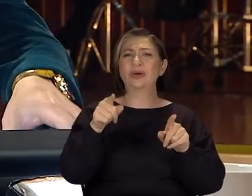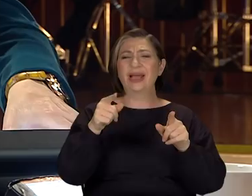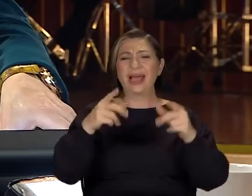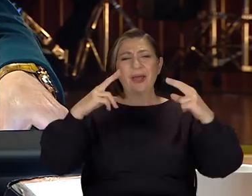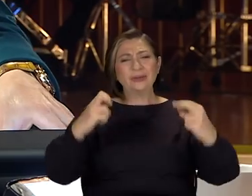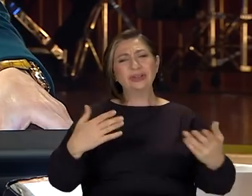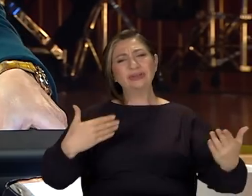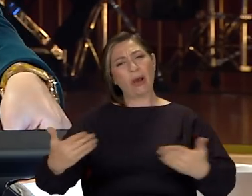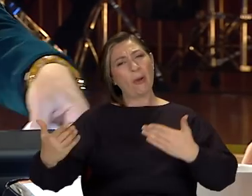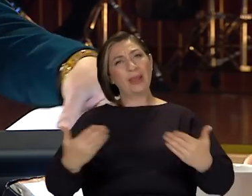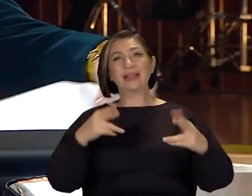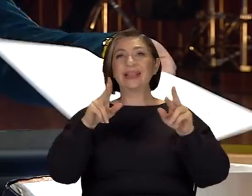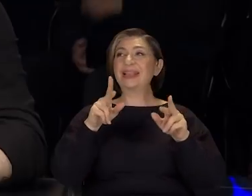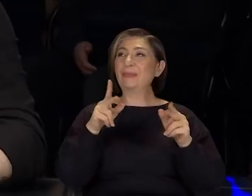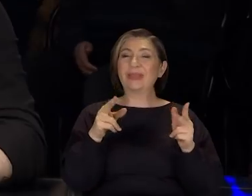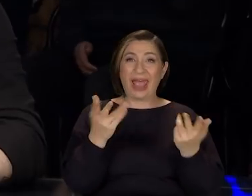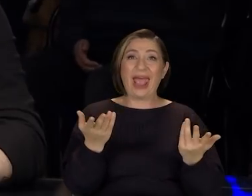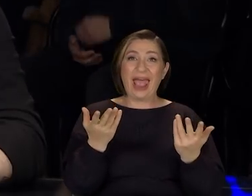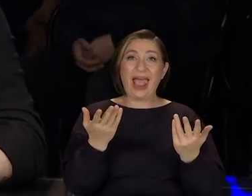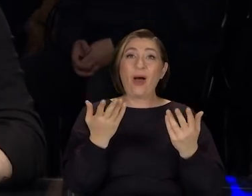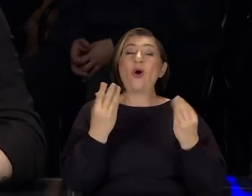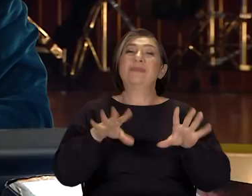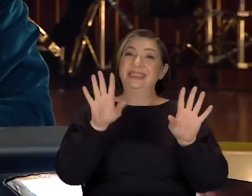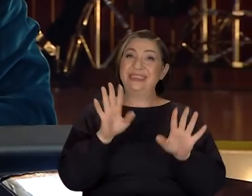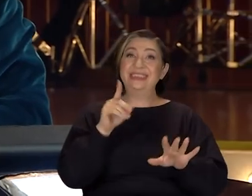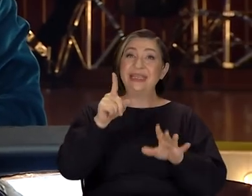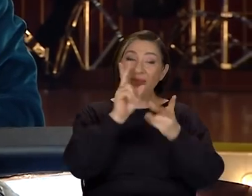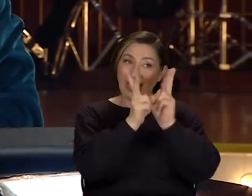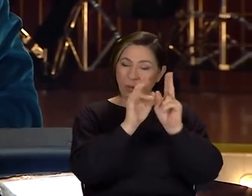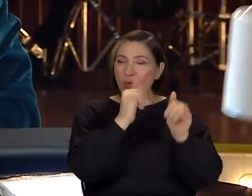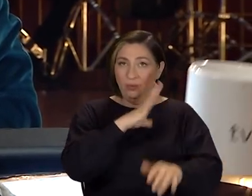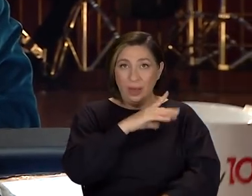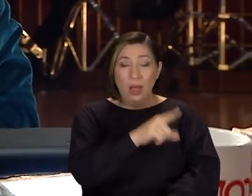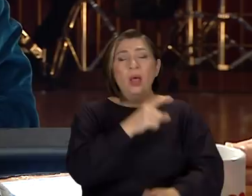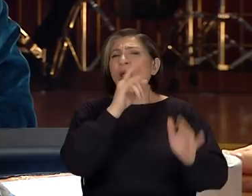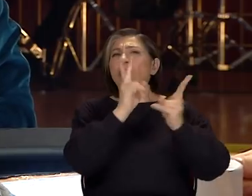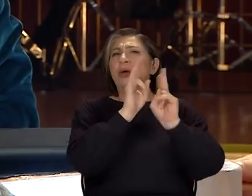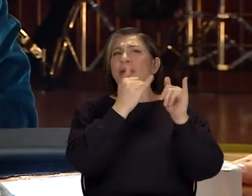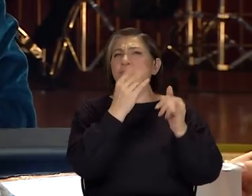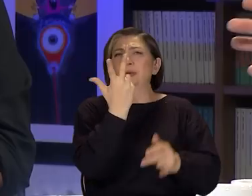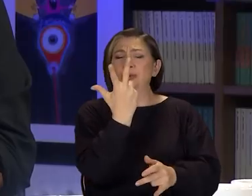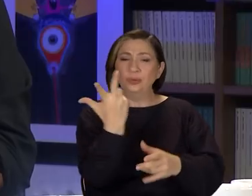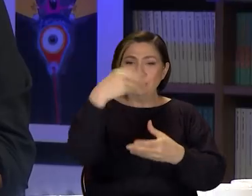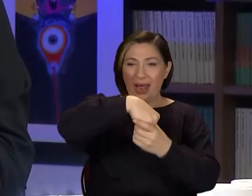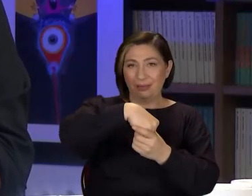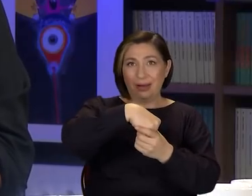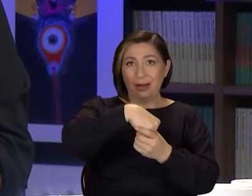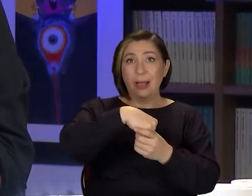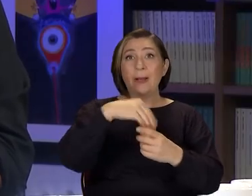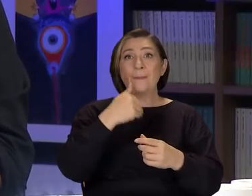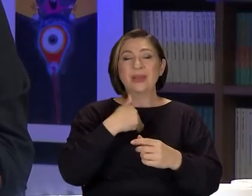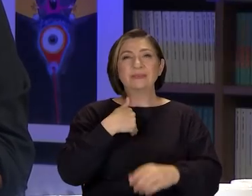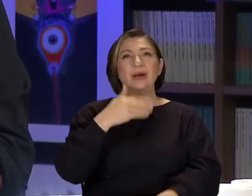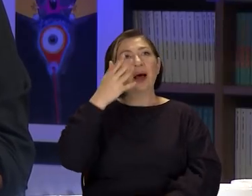kıraat etmeye gelmişsiniz gibi de şey yapmayalım. Senin bir oyunun var. Oyunun evet ismi Üçü Bir Arada. Evet.